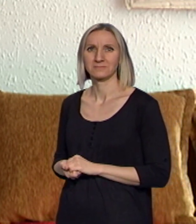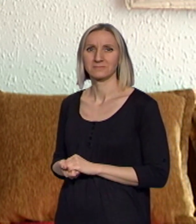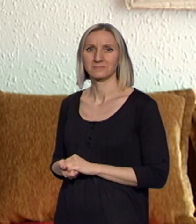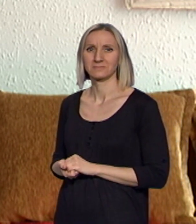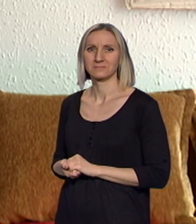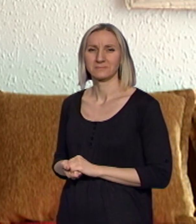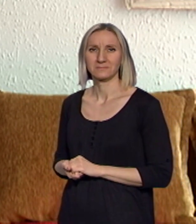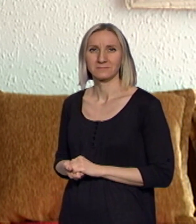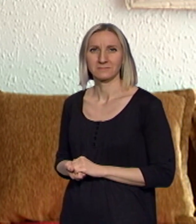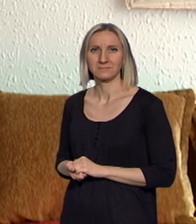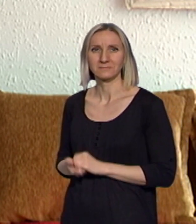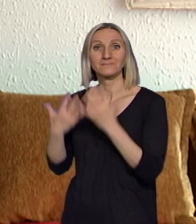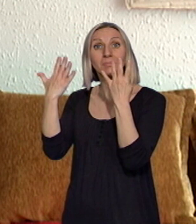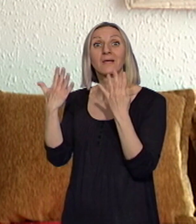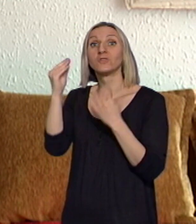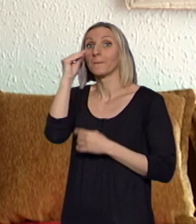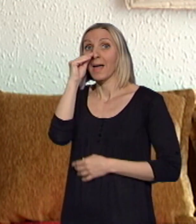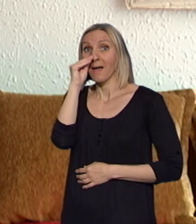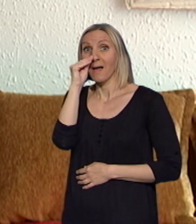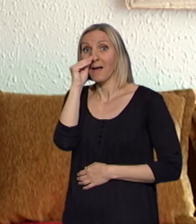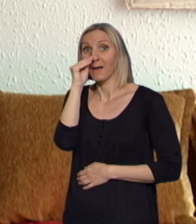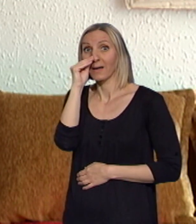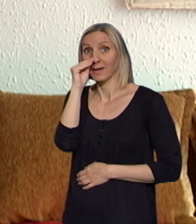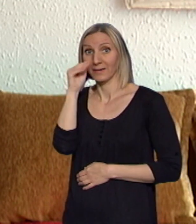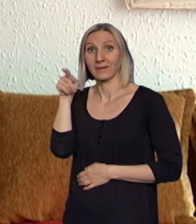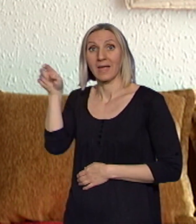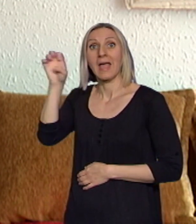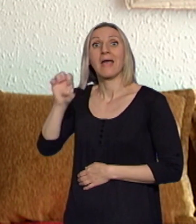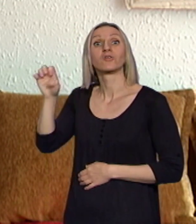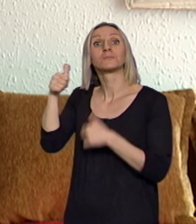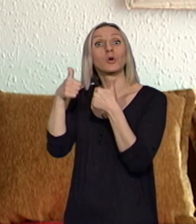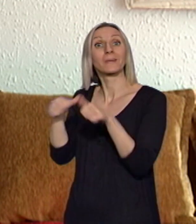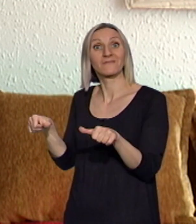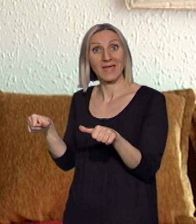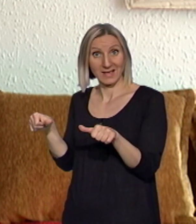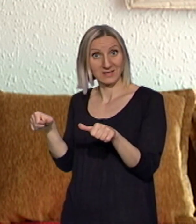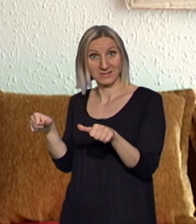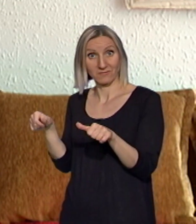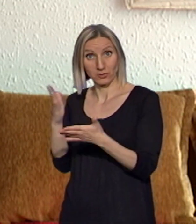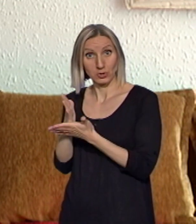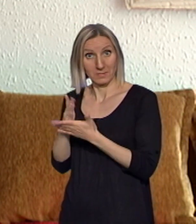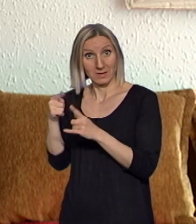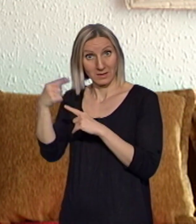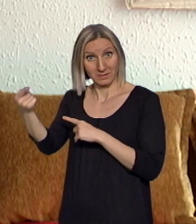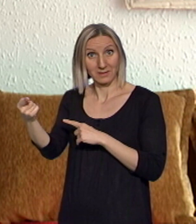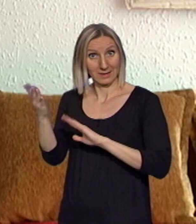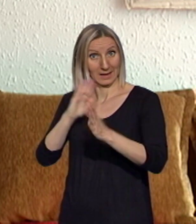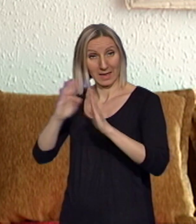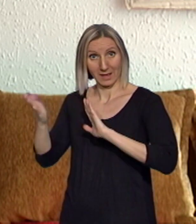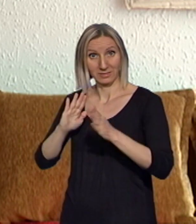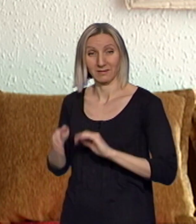19. maja je evropsko prvenstvo iz